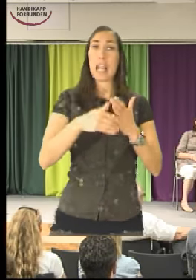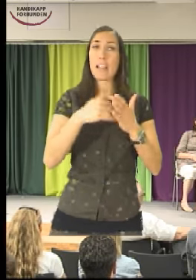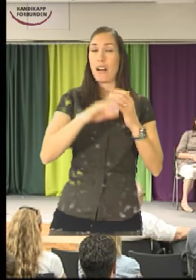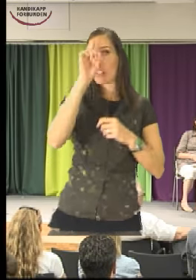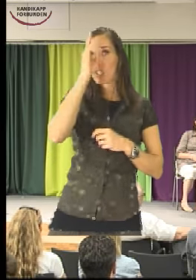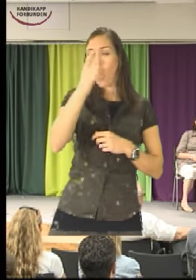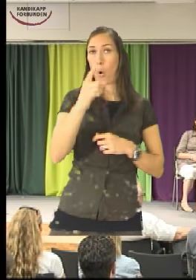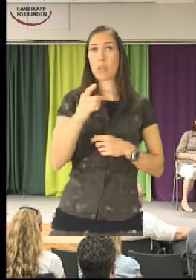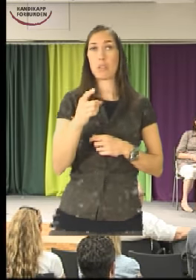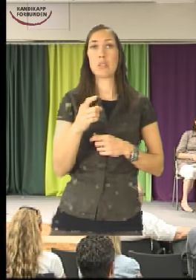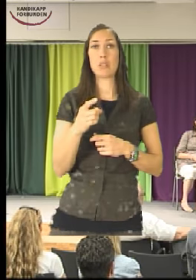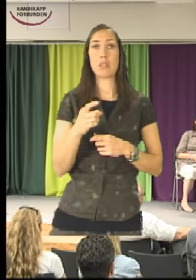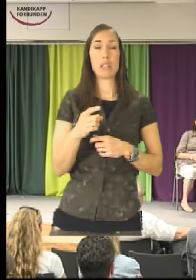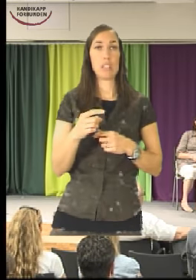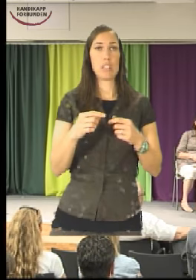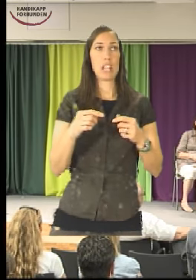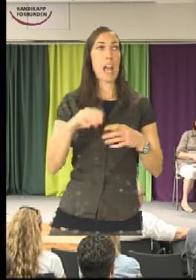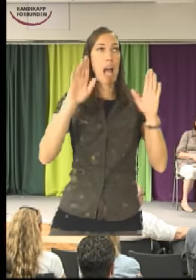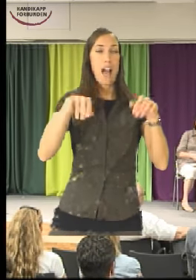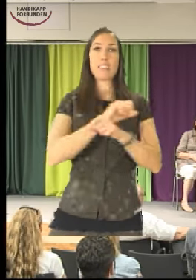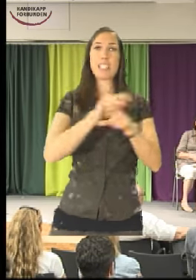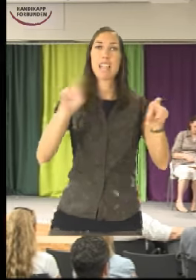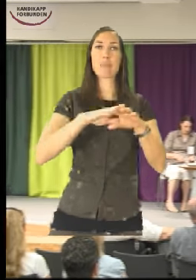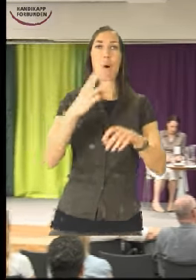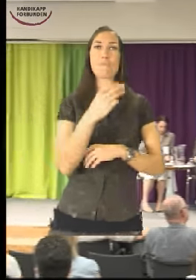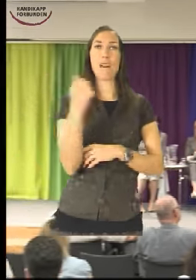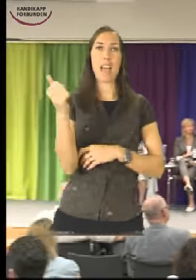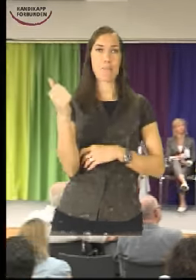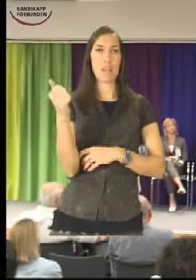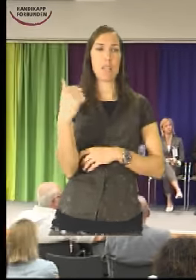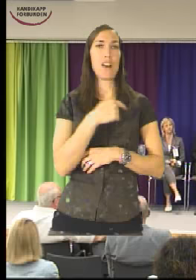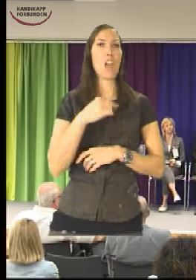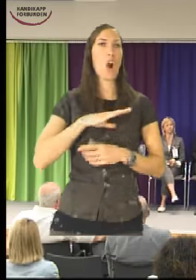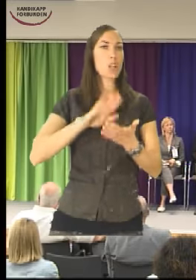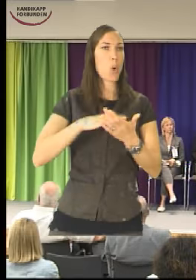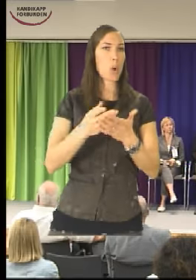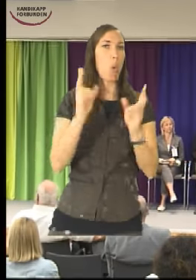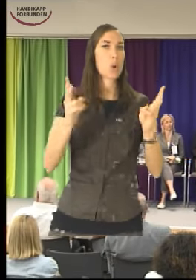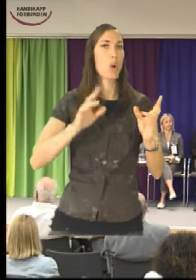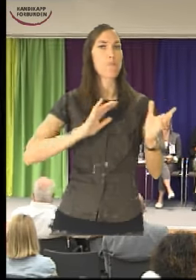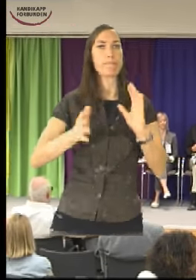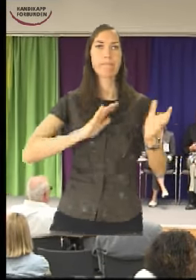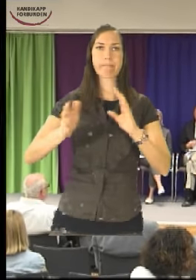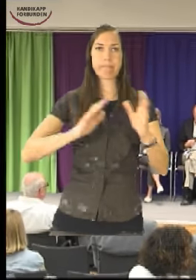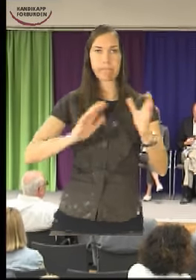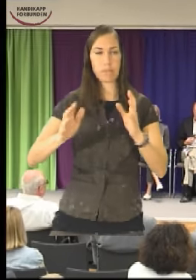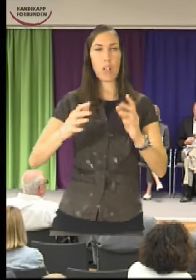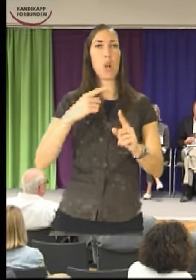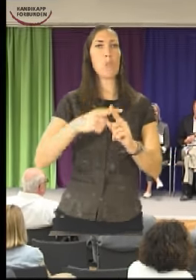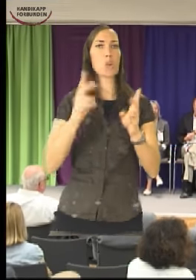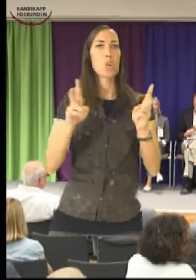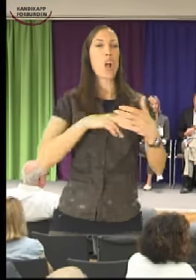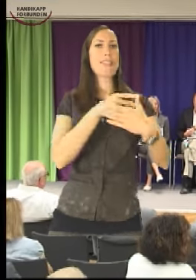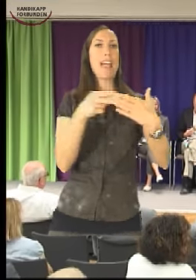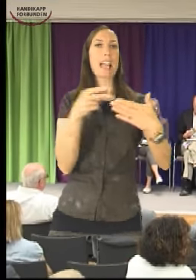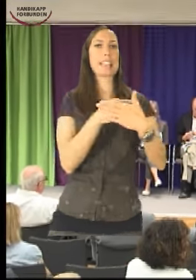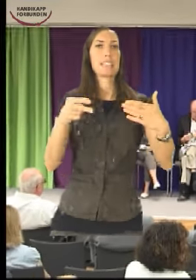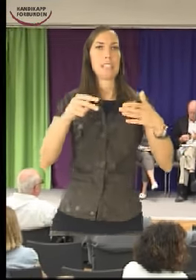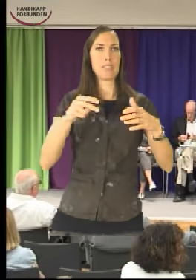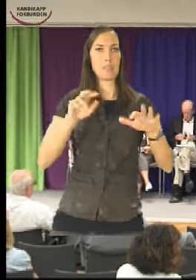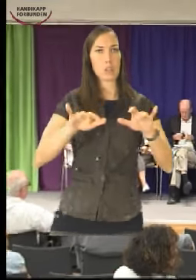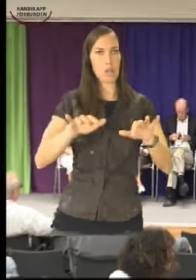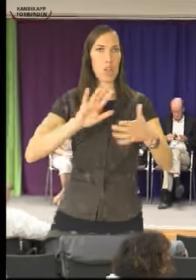det här har varit webbsänt då, och vi har haft tolkar som har teckentolkat och vi har också texttolkat det.